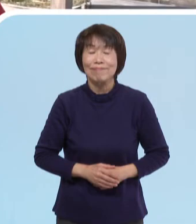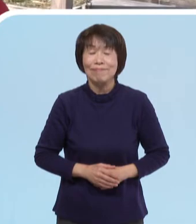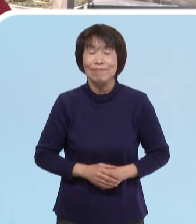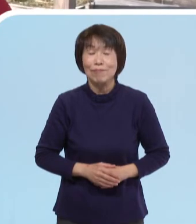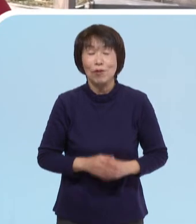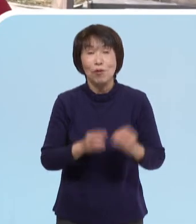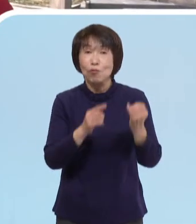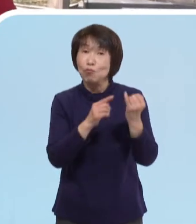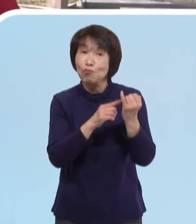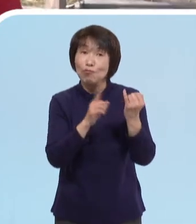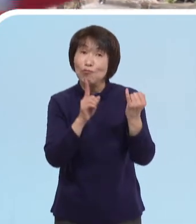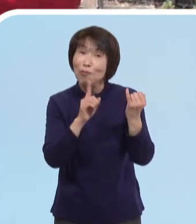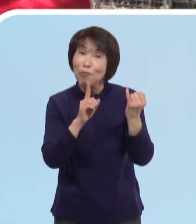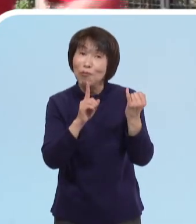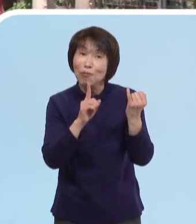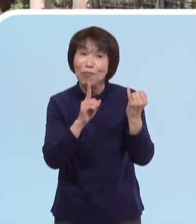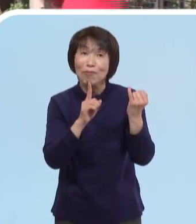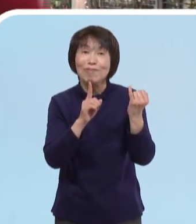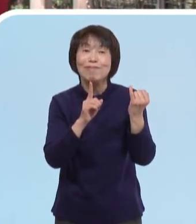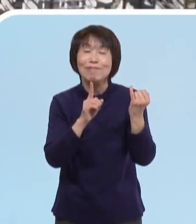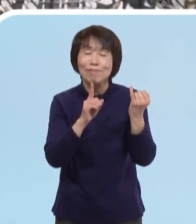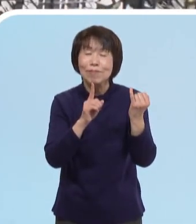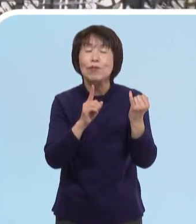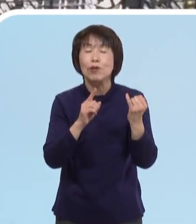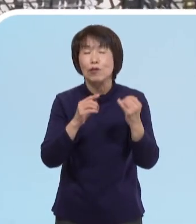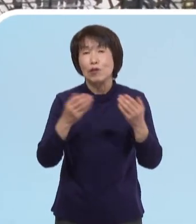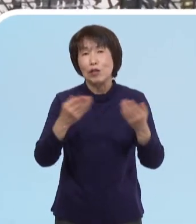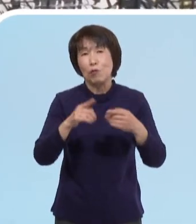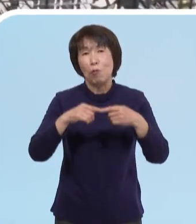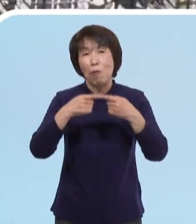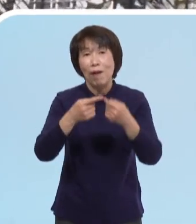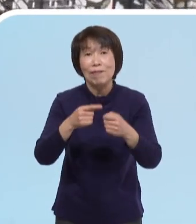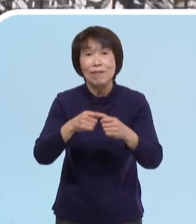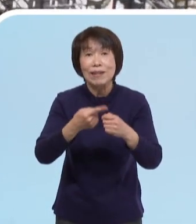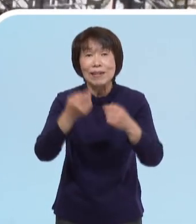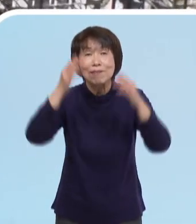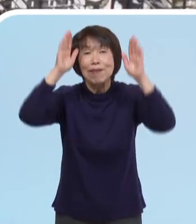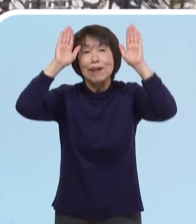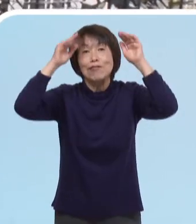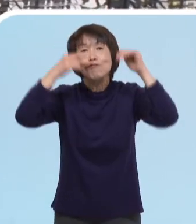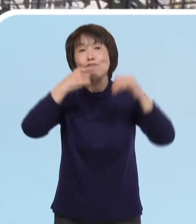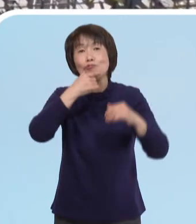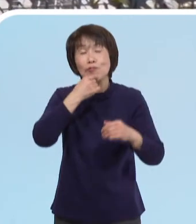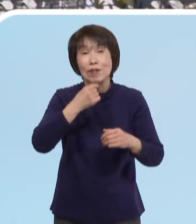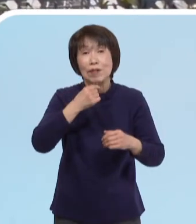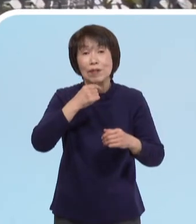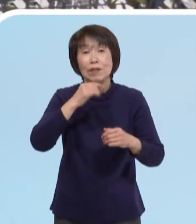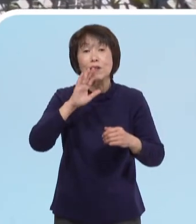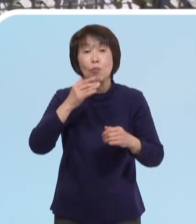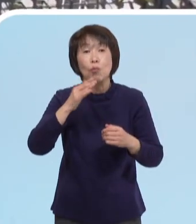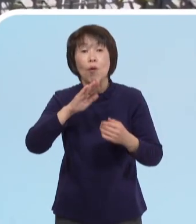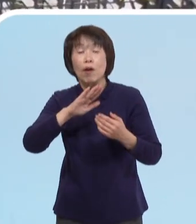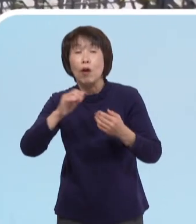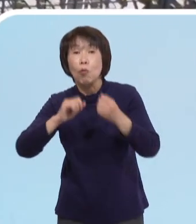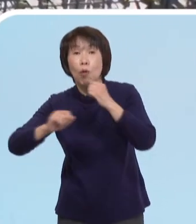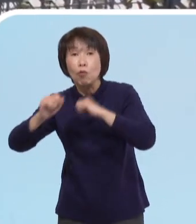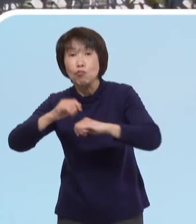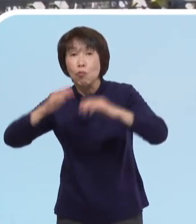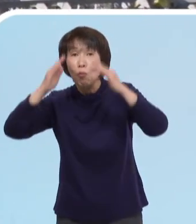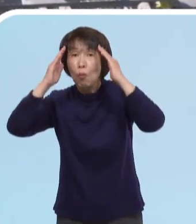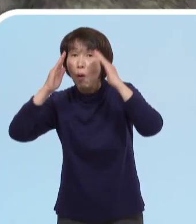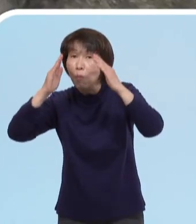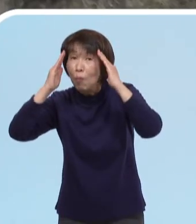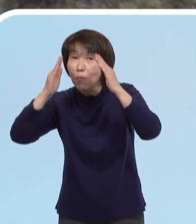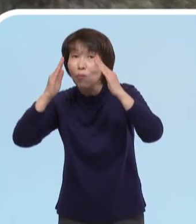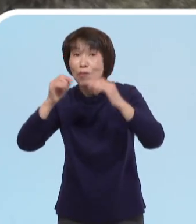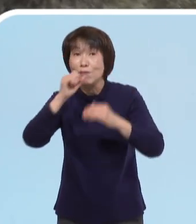高橋さんってどういう後輩になります？ 犬が好きで入ってるんですけれども、それ以外の仕事にも本当に一生懸